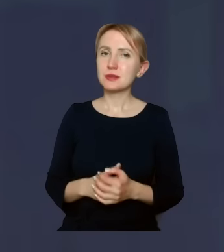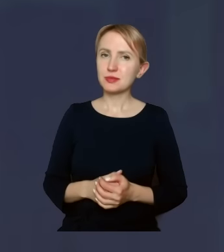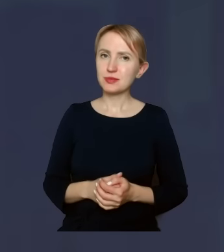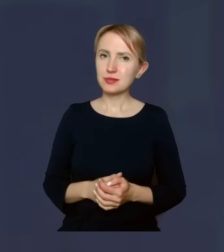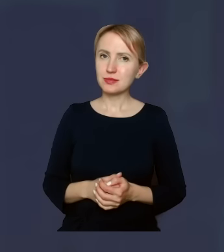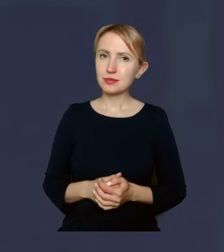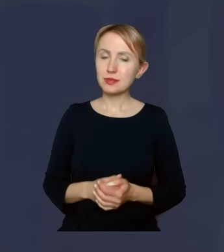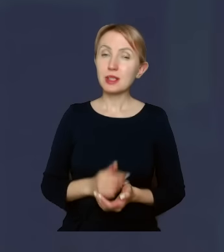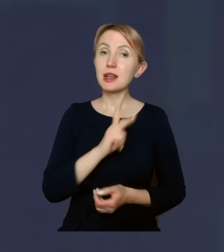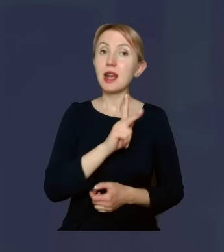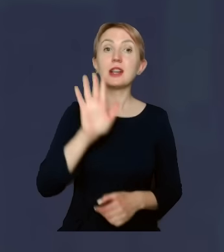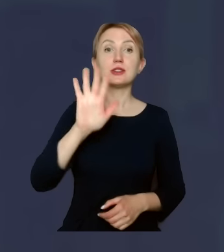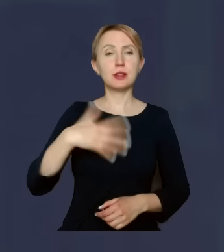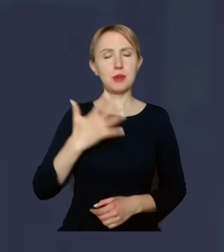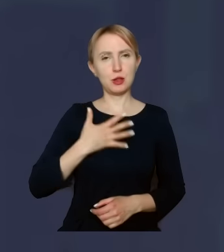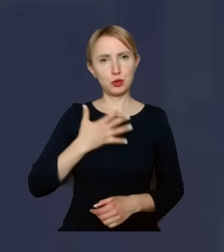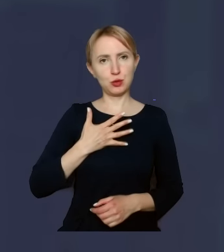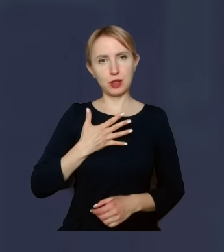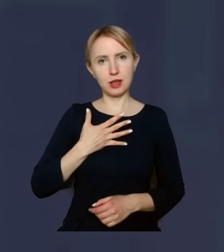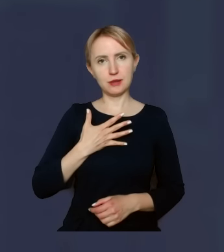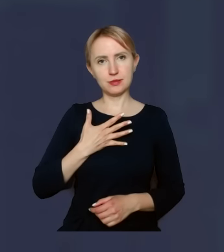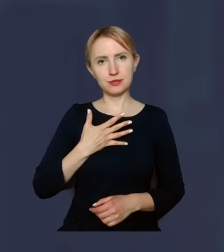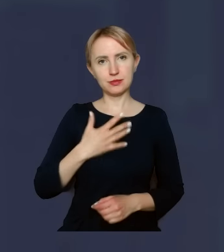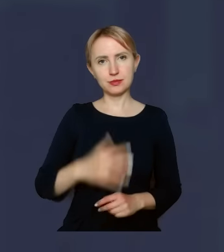ma poczucie,